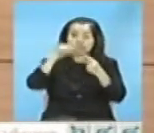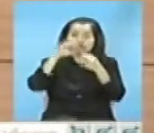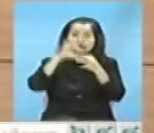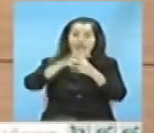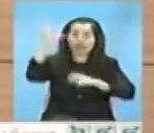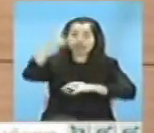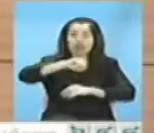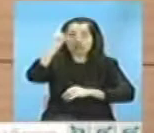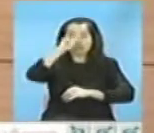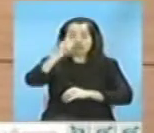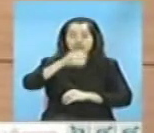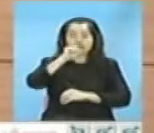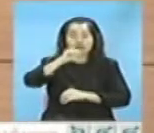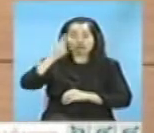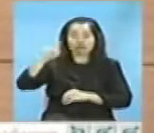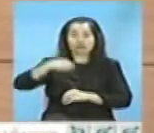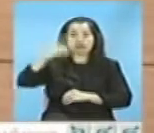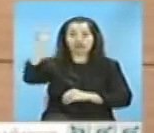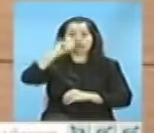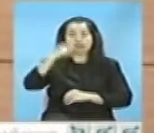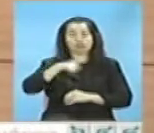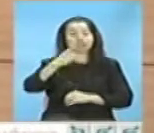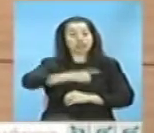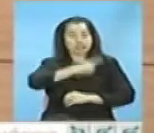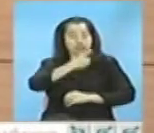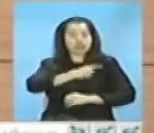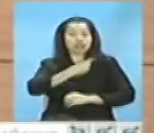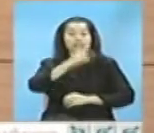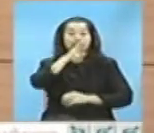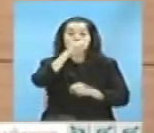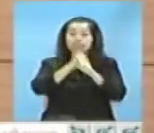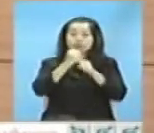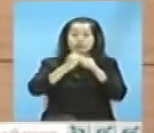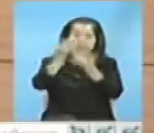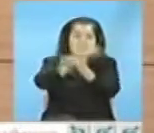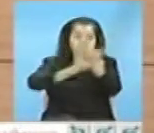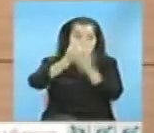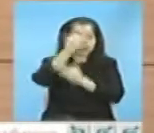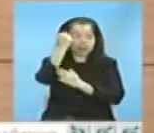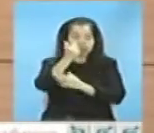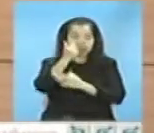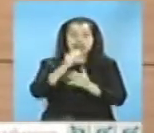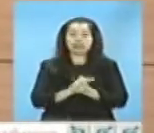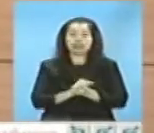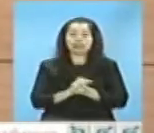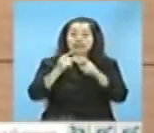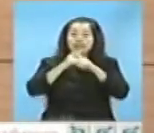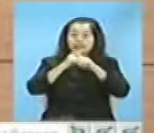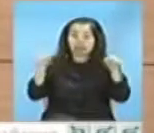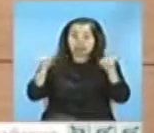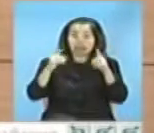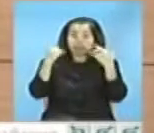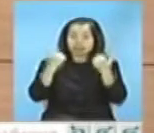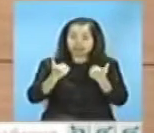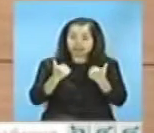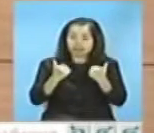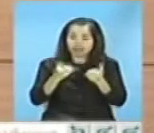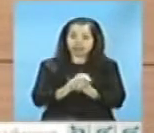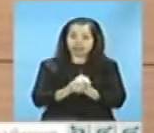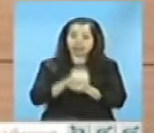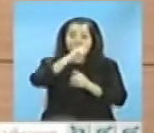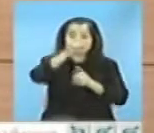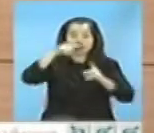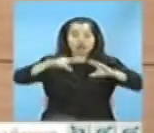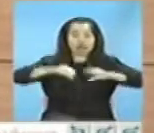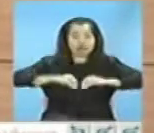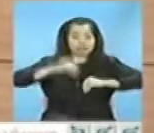วุฒิสภาที่ผมเป็นอยู่ผมก็ยินดีที่จะมีการพิจารณากันแต่อย่างไรก็ตามในสิ่งที่เราต้องยอม